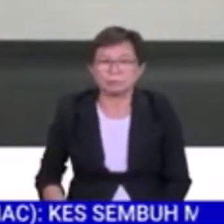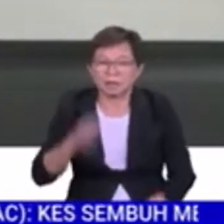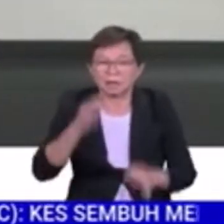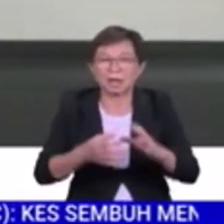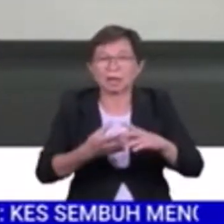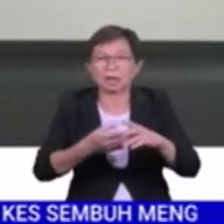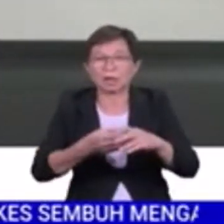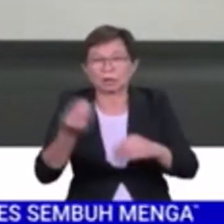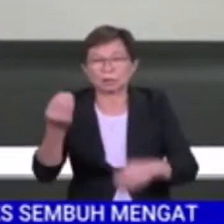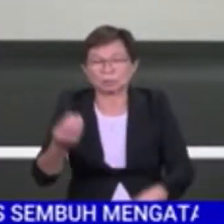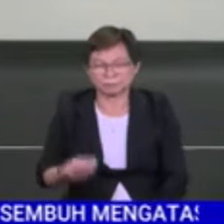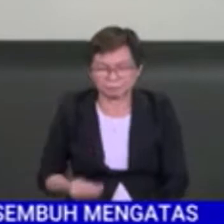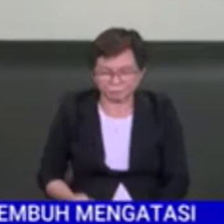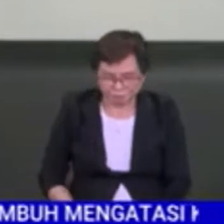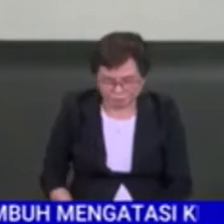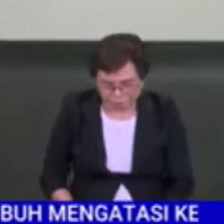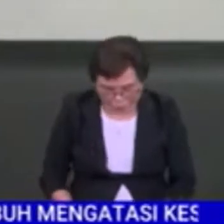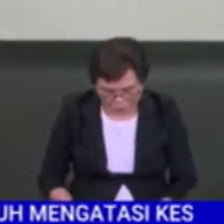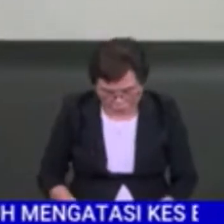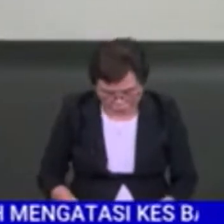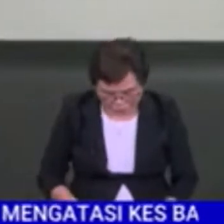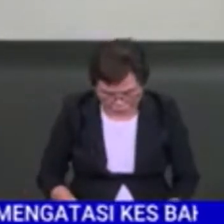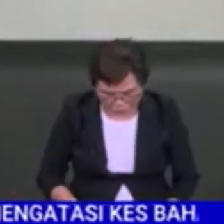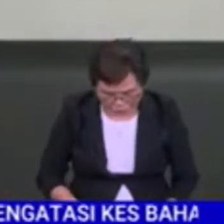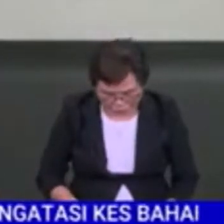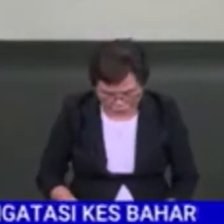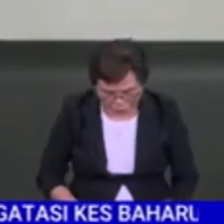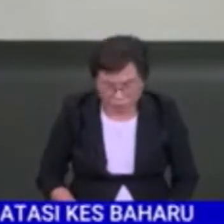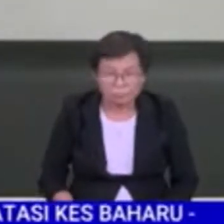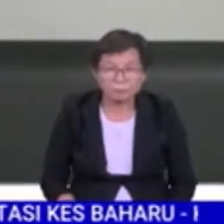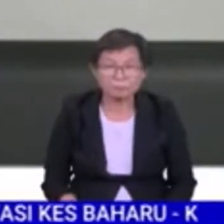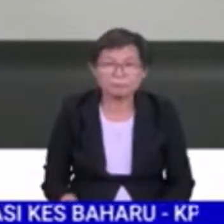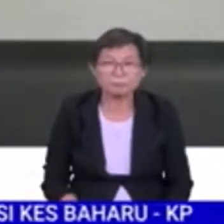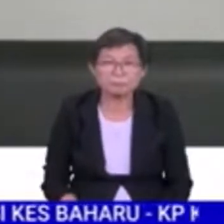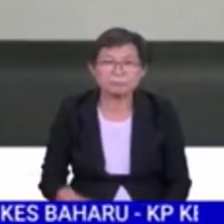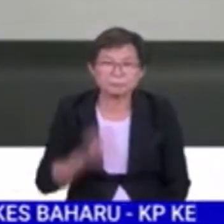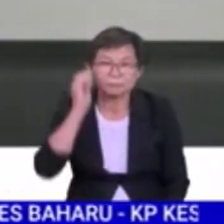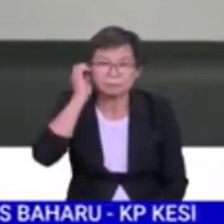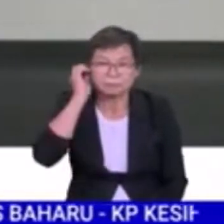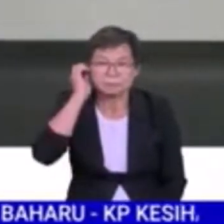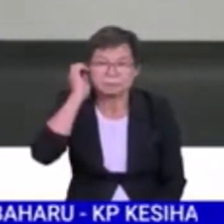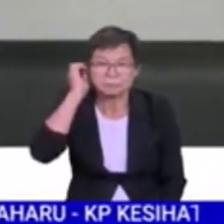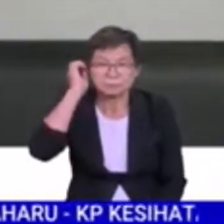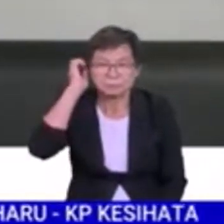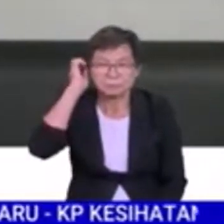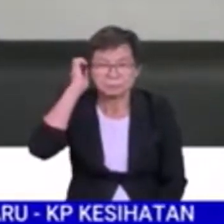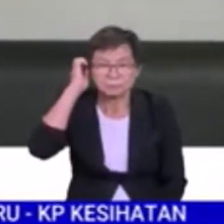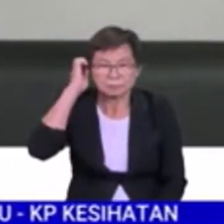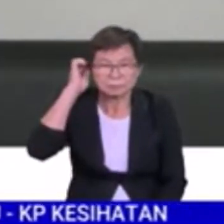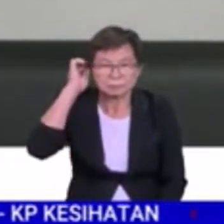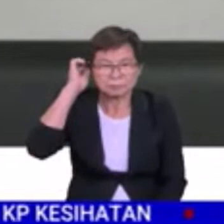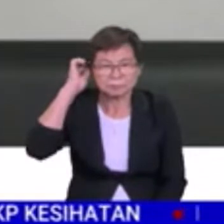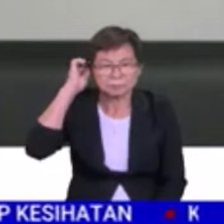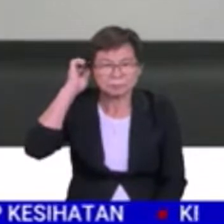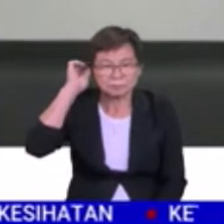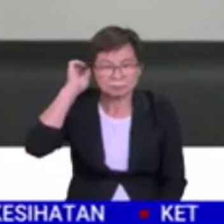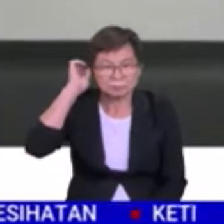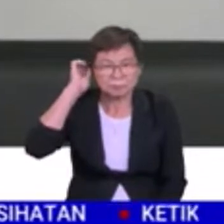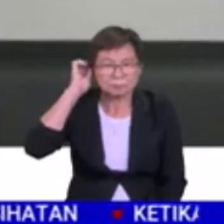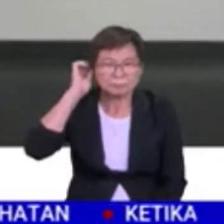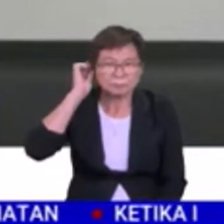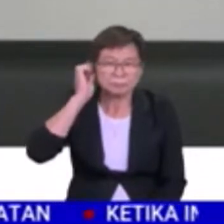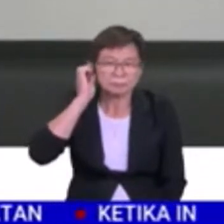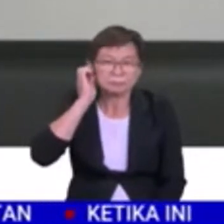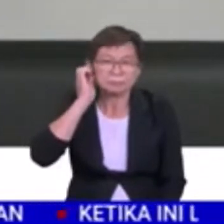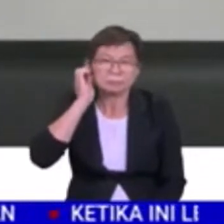biarlah keadaan semua dah berakhir dengan tidak ada masalah. Dan kerana kalau saya keluar, ianya hanyalah masalah kepada saya,